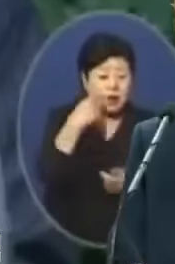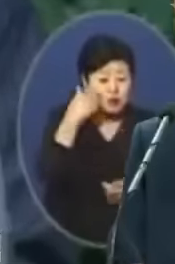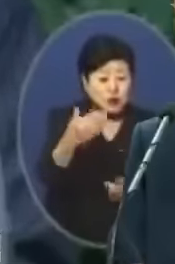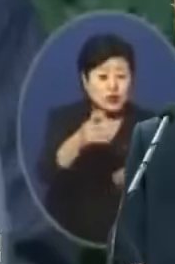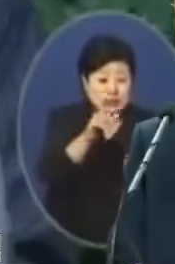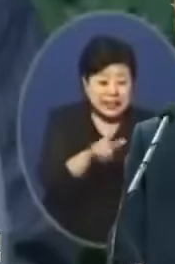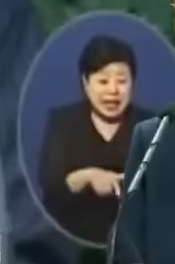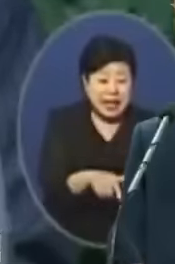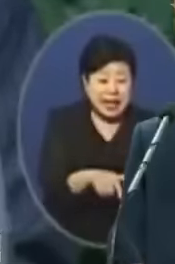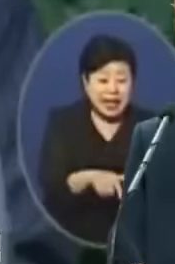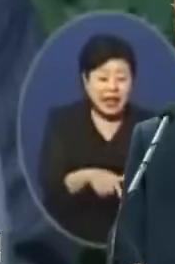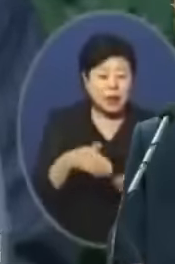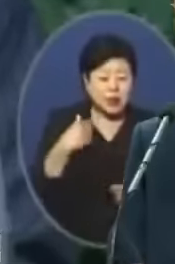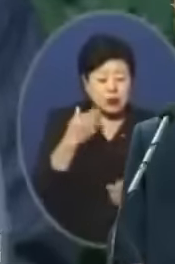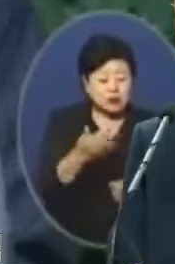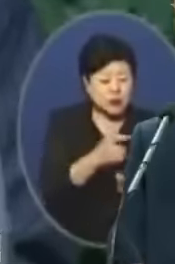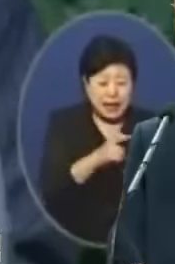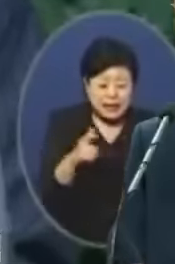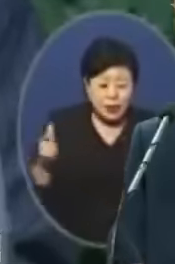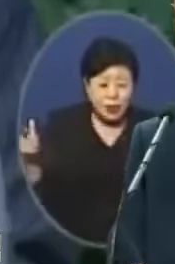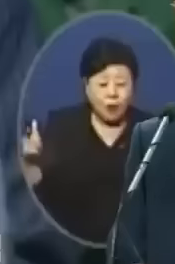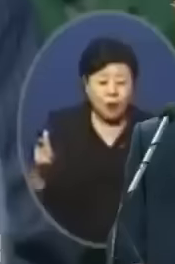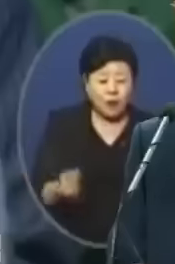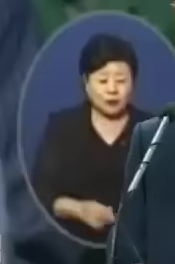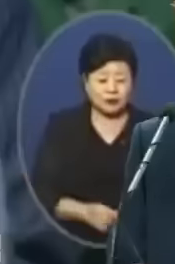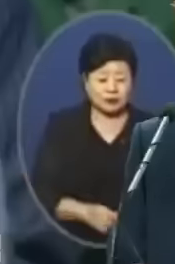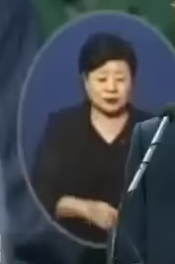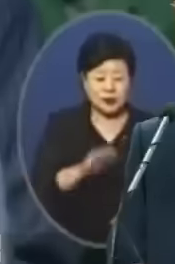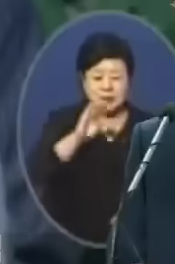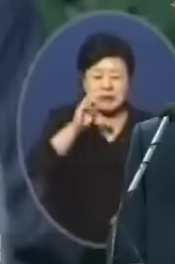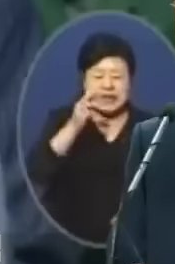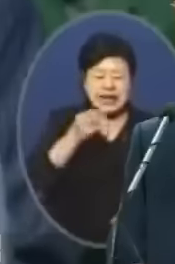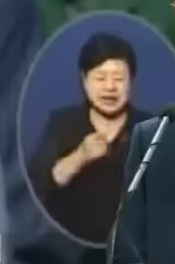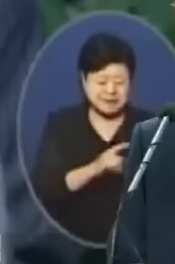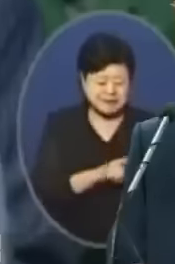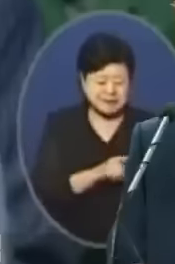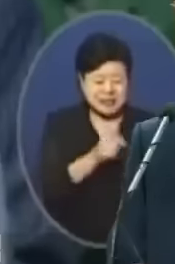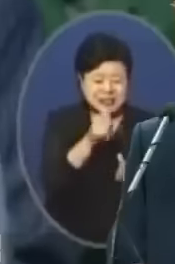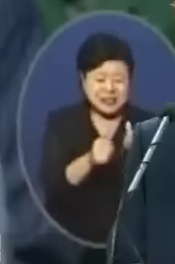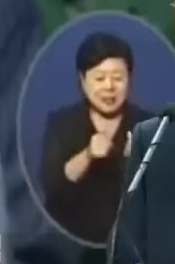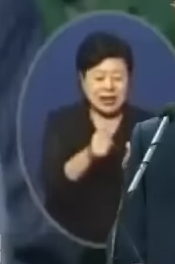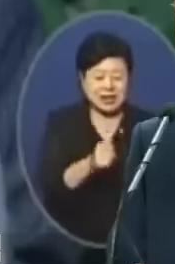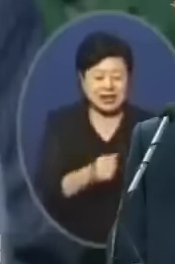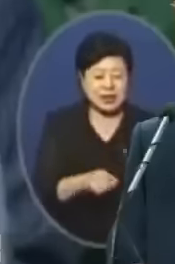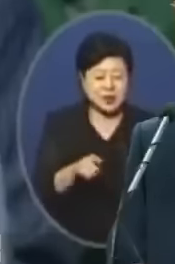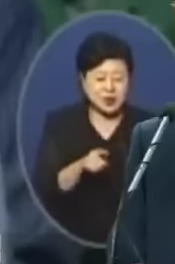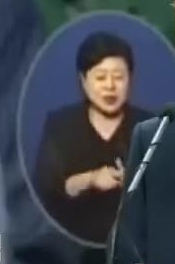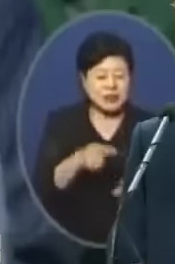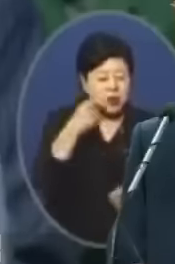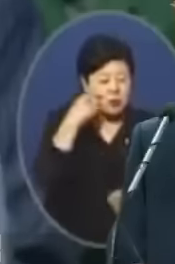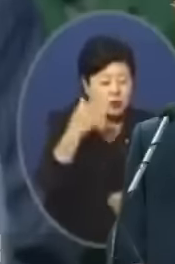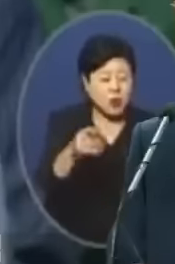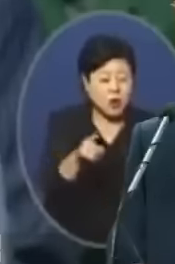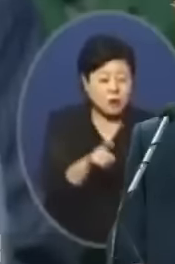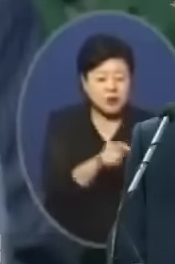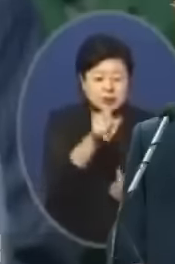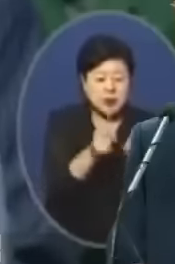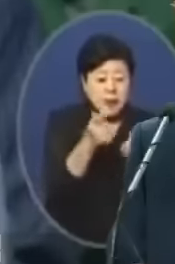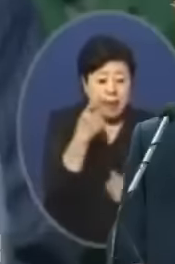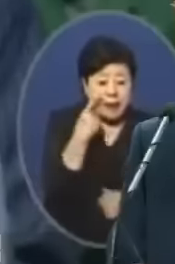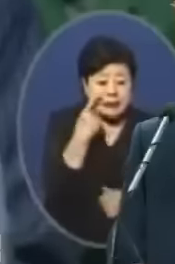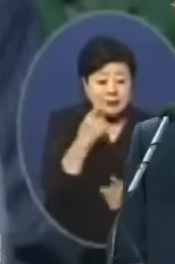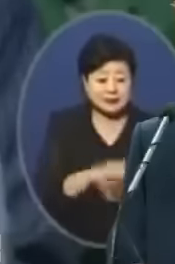때 몰라서 물은 것이 아니라 어떻게 할 줄을 다 아시면서도 빌립의 믿음을 시험해